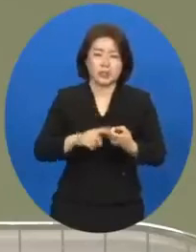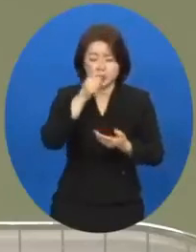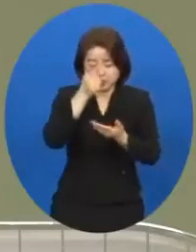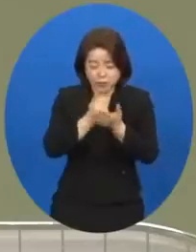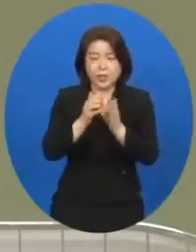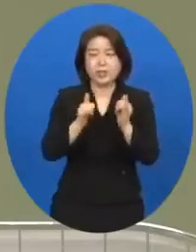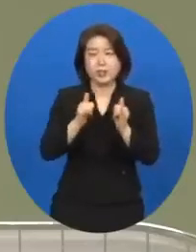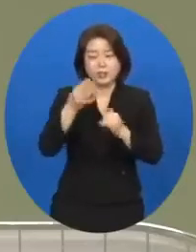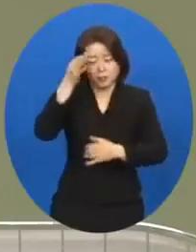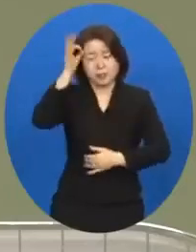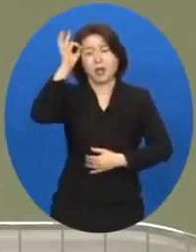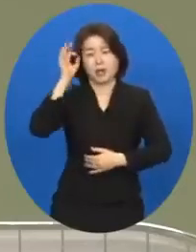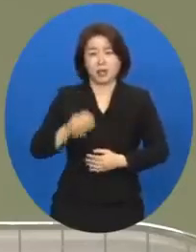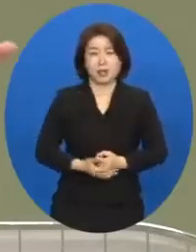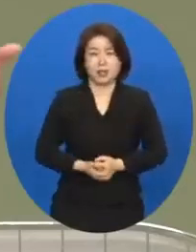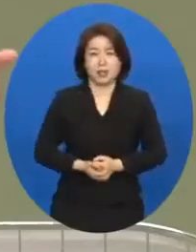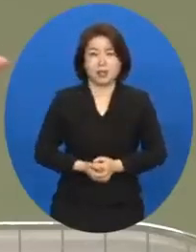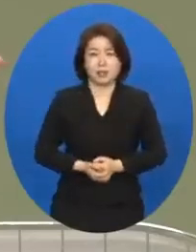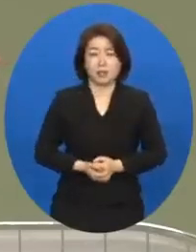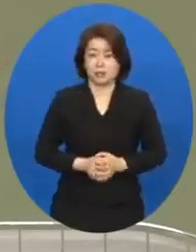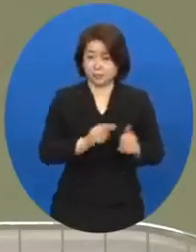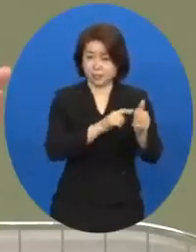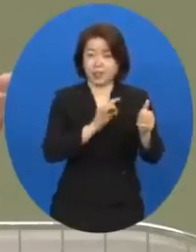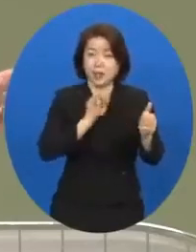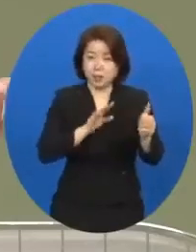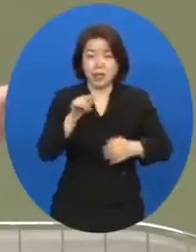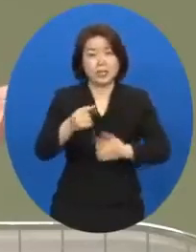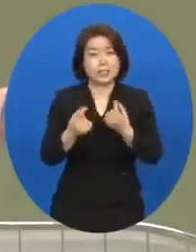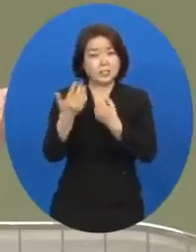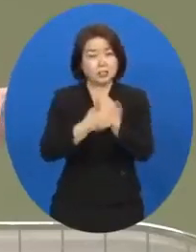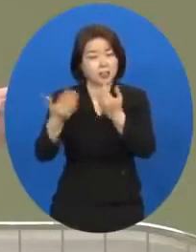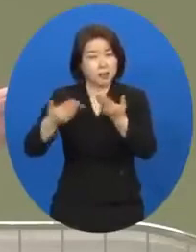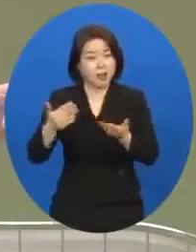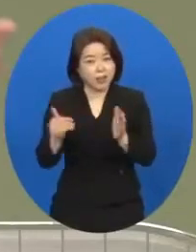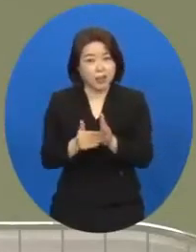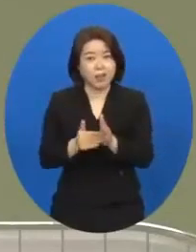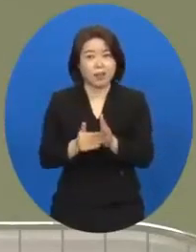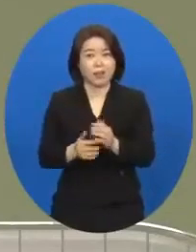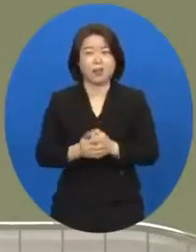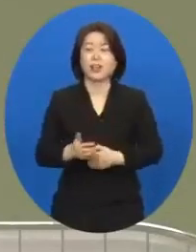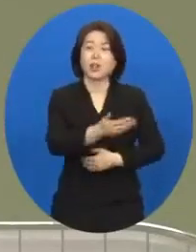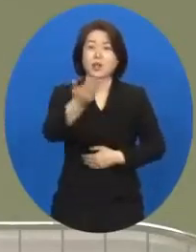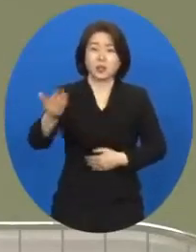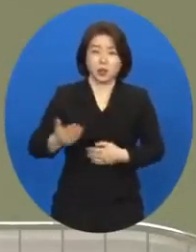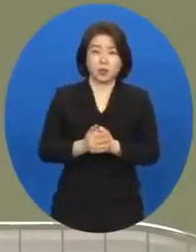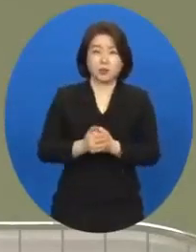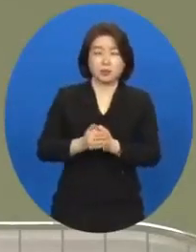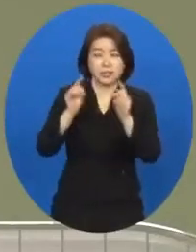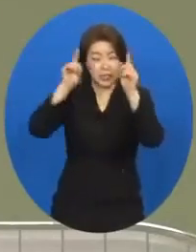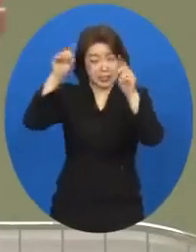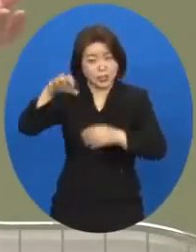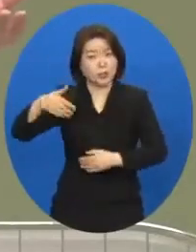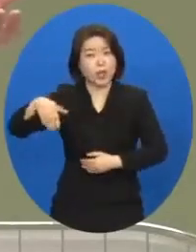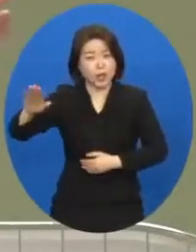깨달았습니다. 여러분, 오스왈드 챔버스만 이런 은혜를 받았나요? 여러분은 지옥에 갈 수밖에